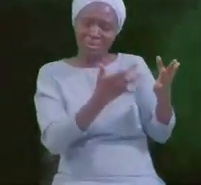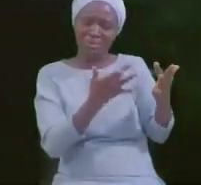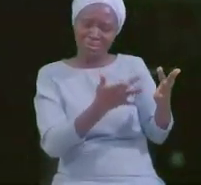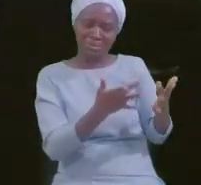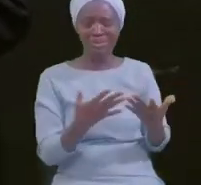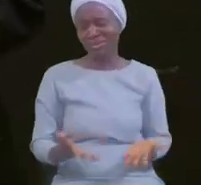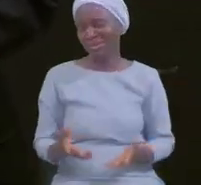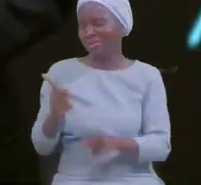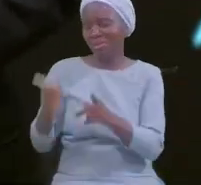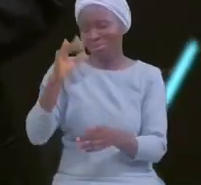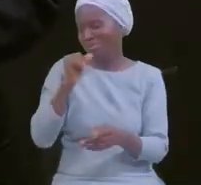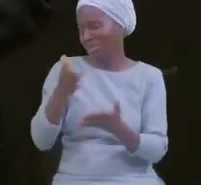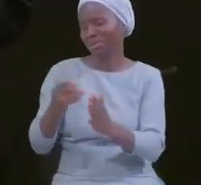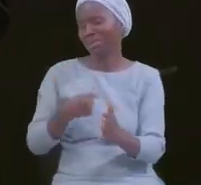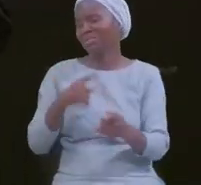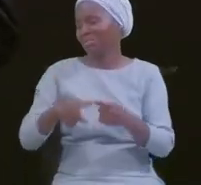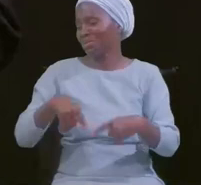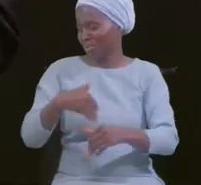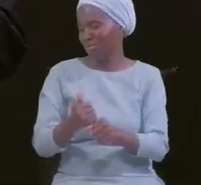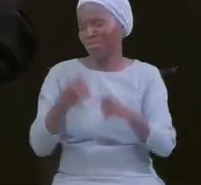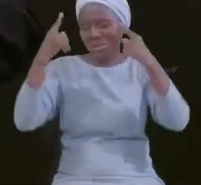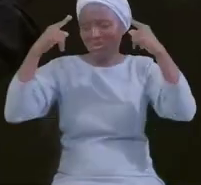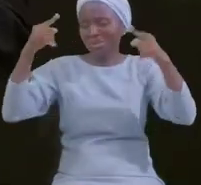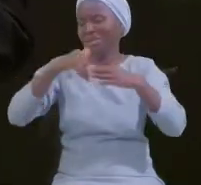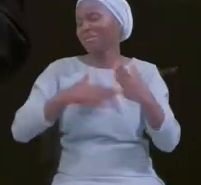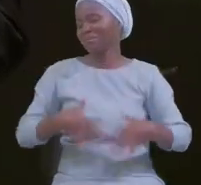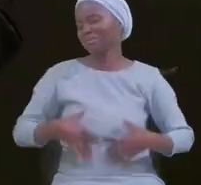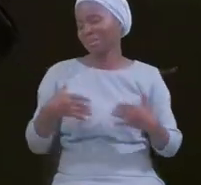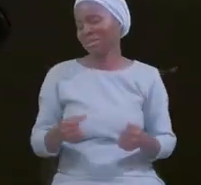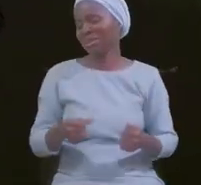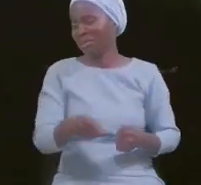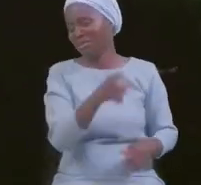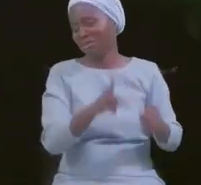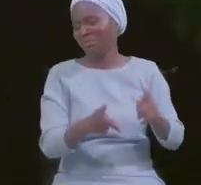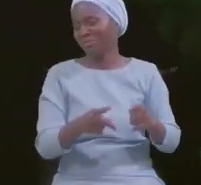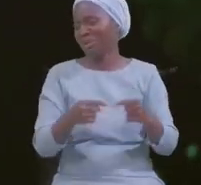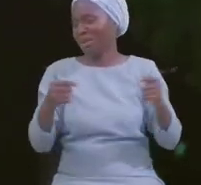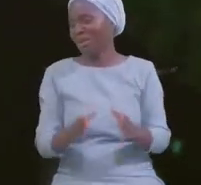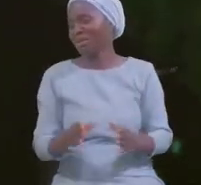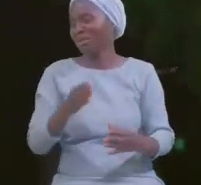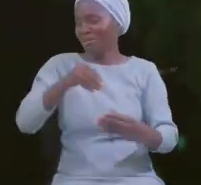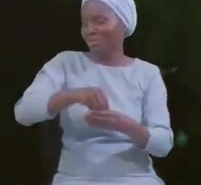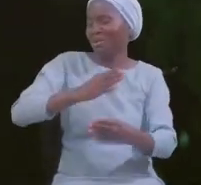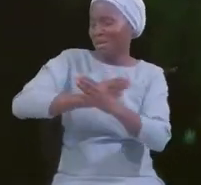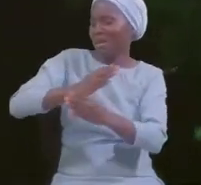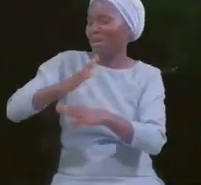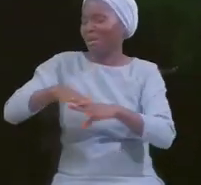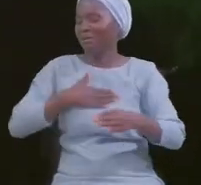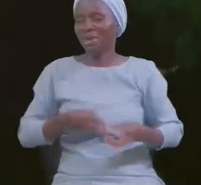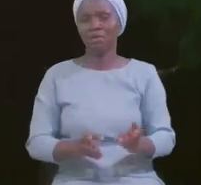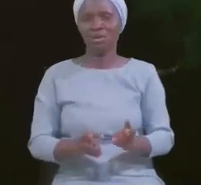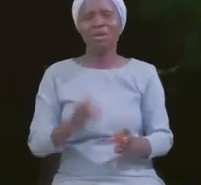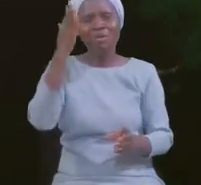de progresser, et chaque fois ils mettent la pierre d'empêchement devant moi. Pourquoi ne pas arracher ça, déraciner